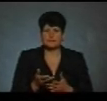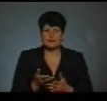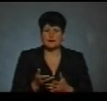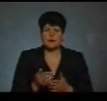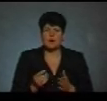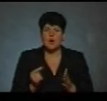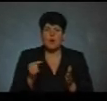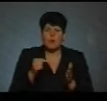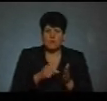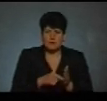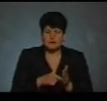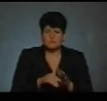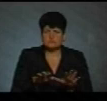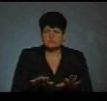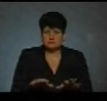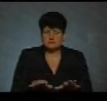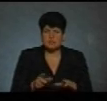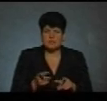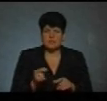точки попадають.